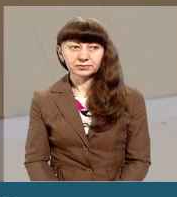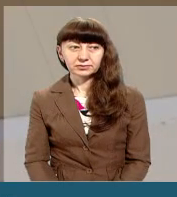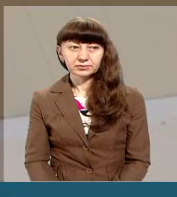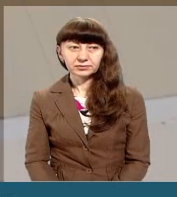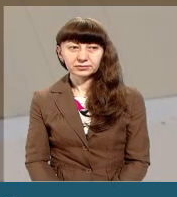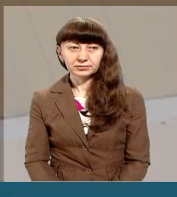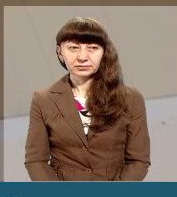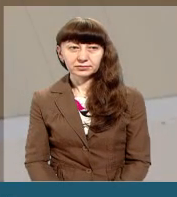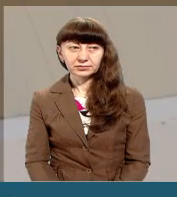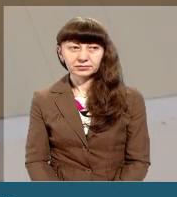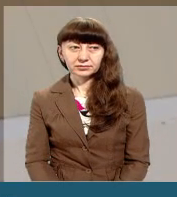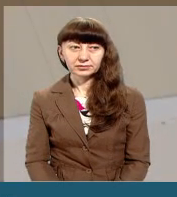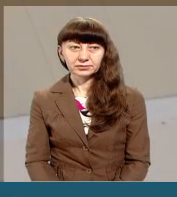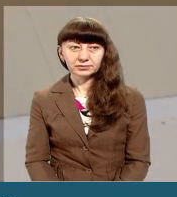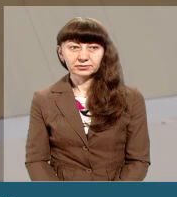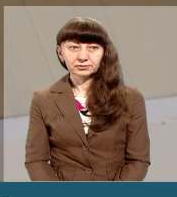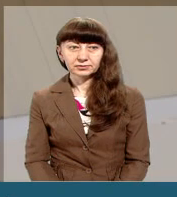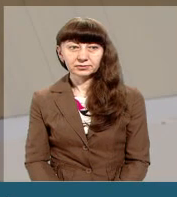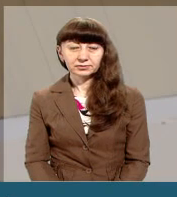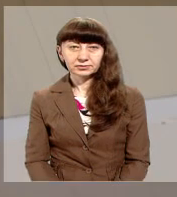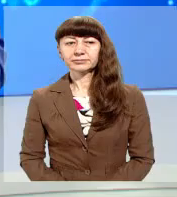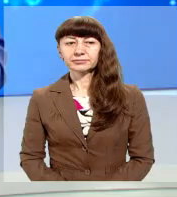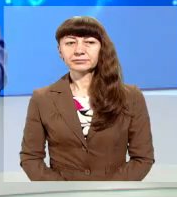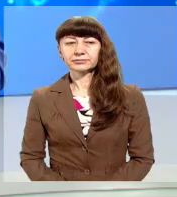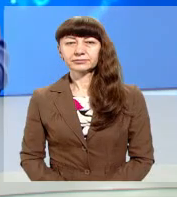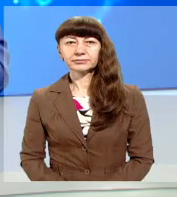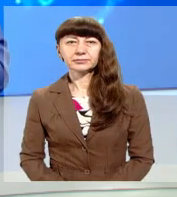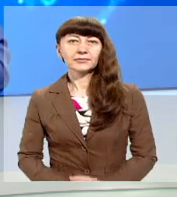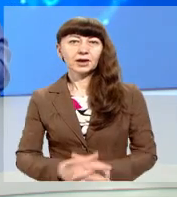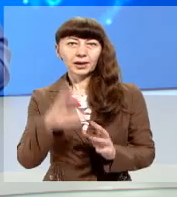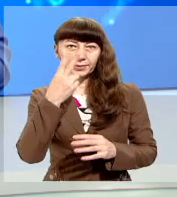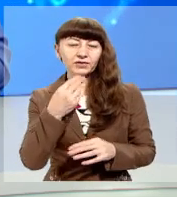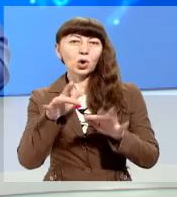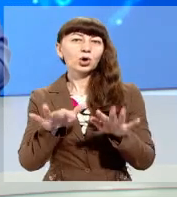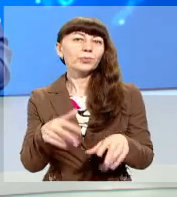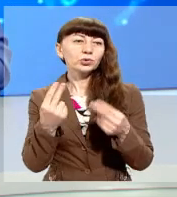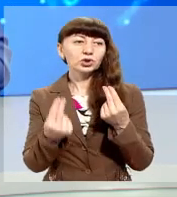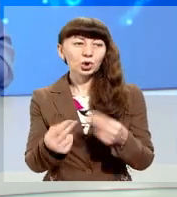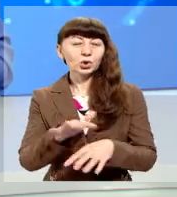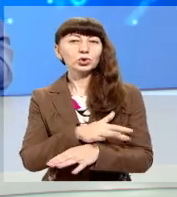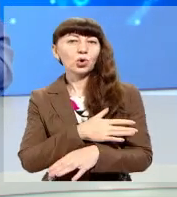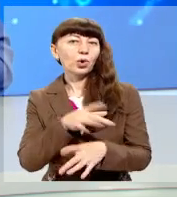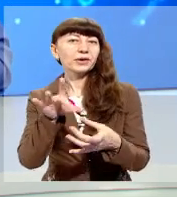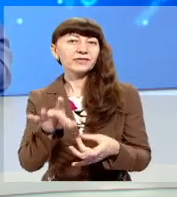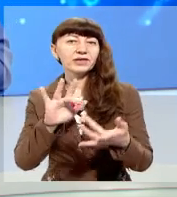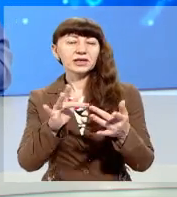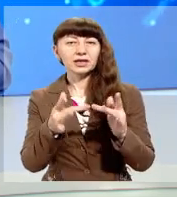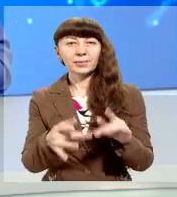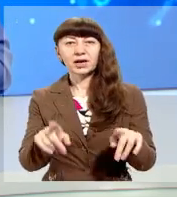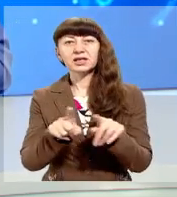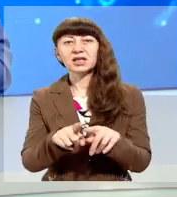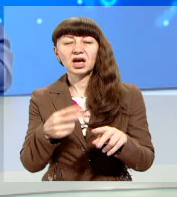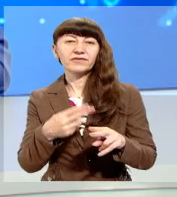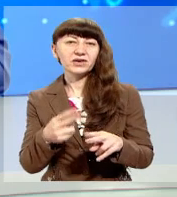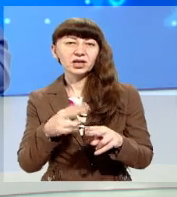Иванова, Алексей Руденко, телеканал «Костанай». Зависимость от компьютерных игр, долгое пребывание в интернете, а также